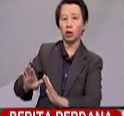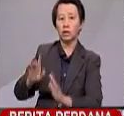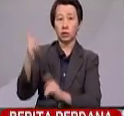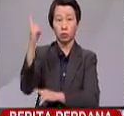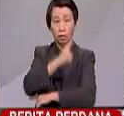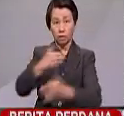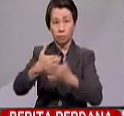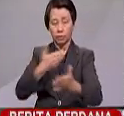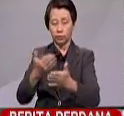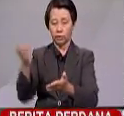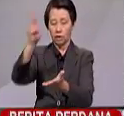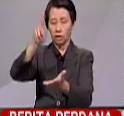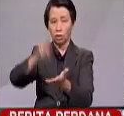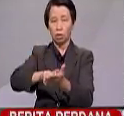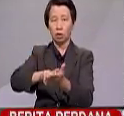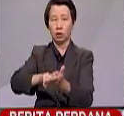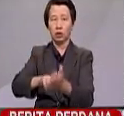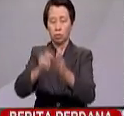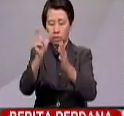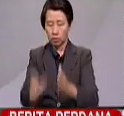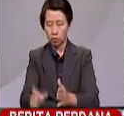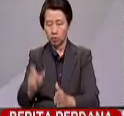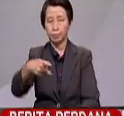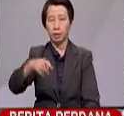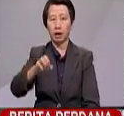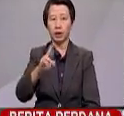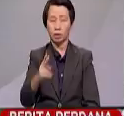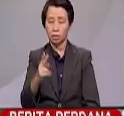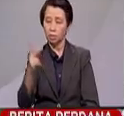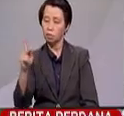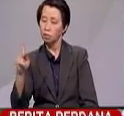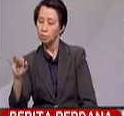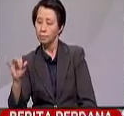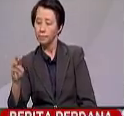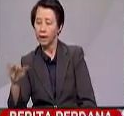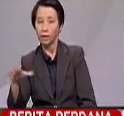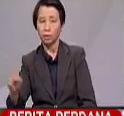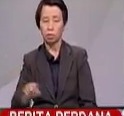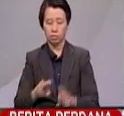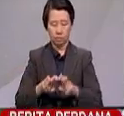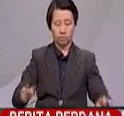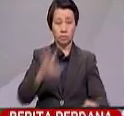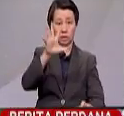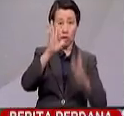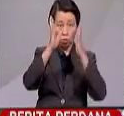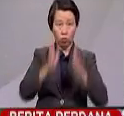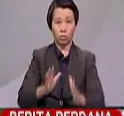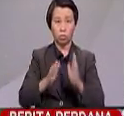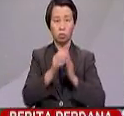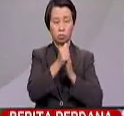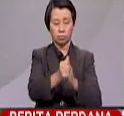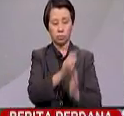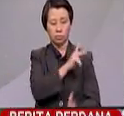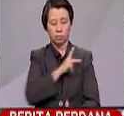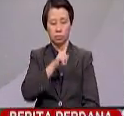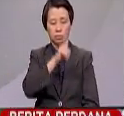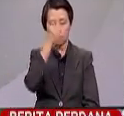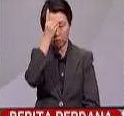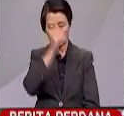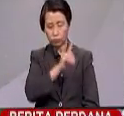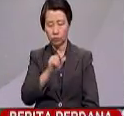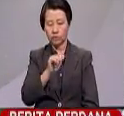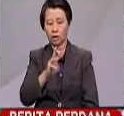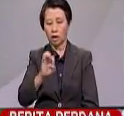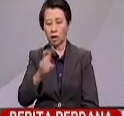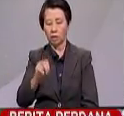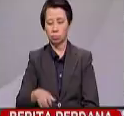sehari sebelum hari penamaan calon bagi pilihan raya kecil PRK Kimanis. Panel 5 hakim yang diketuai Datuk Muhammad Zawawi Muhammad Saleh